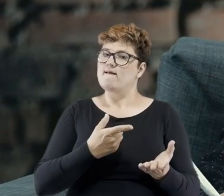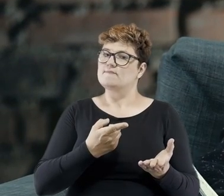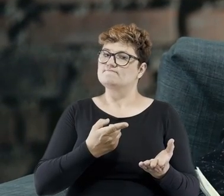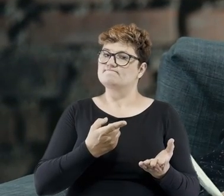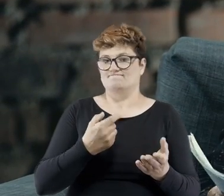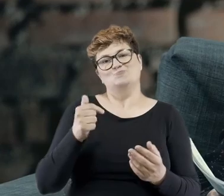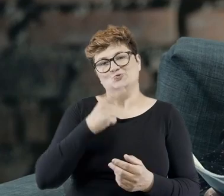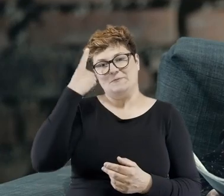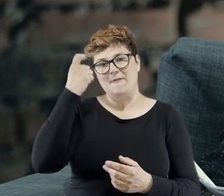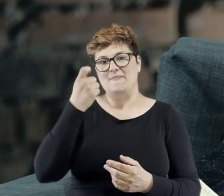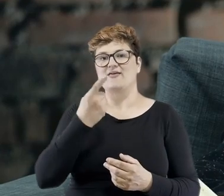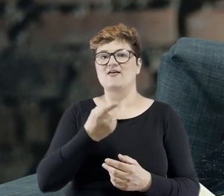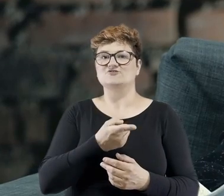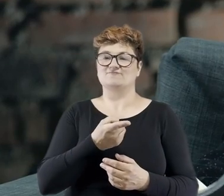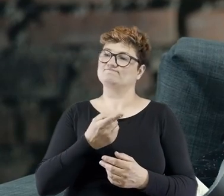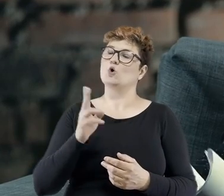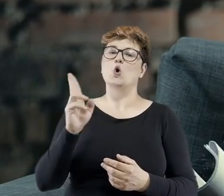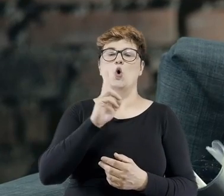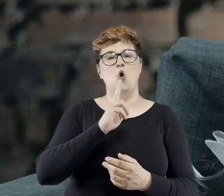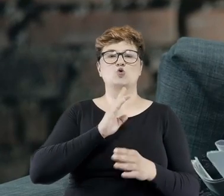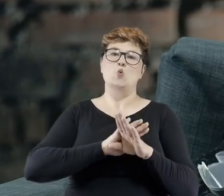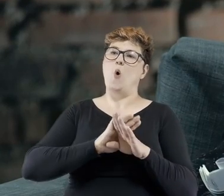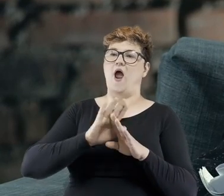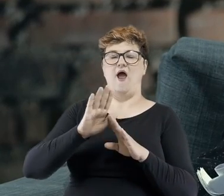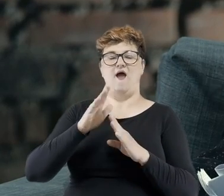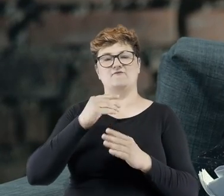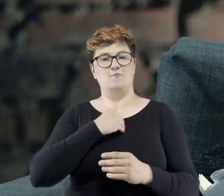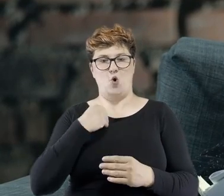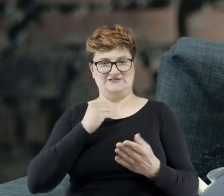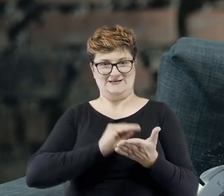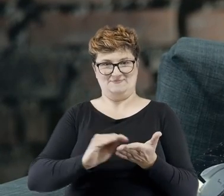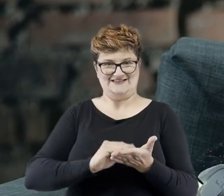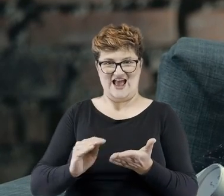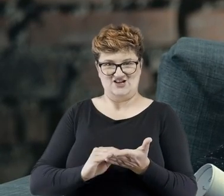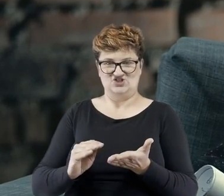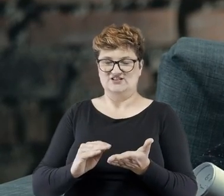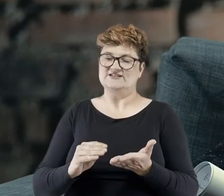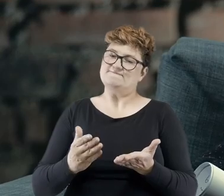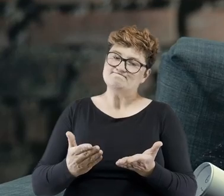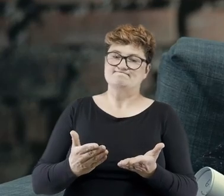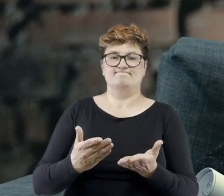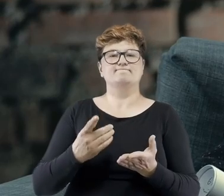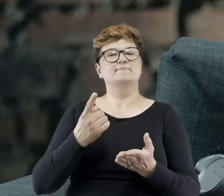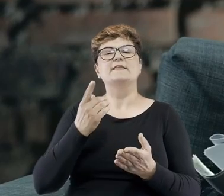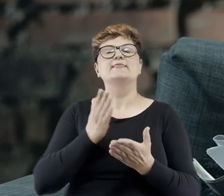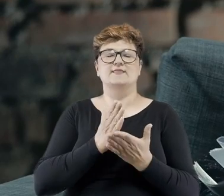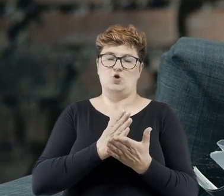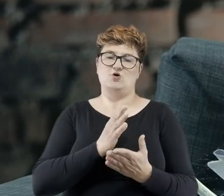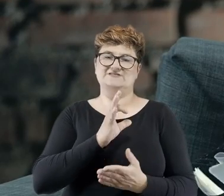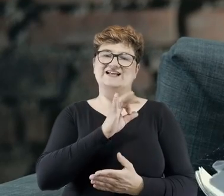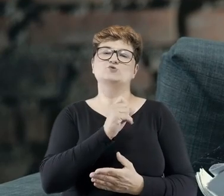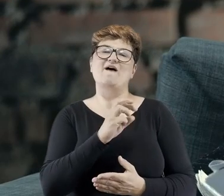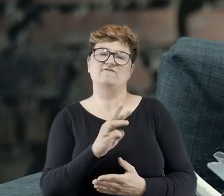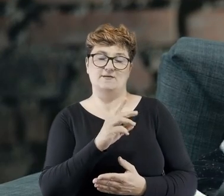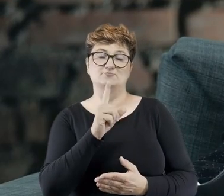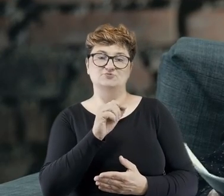no jakby trzeba pamiętać, że żaden jakby wybitny polski pisarz poza tym epizodem